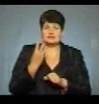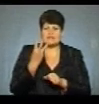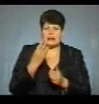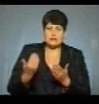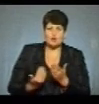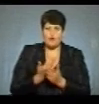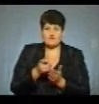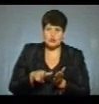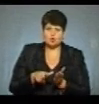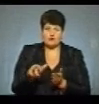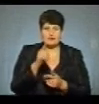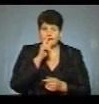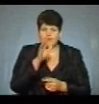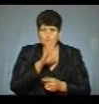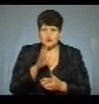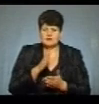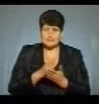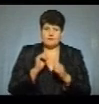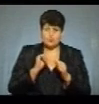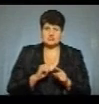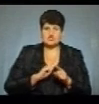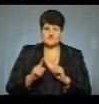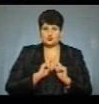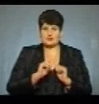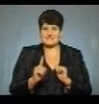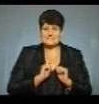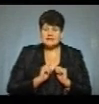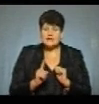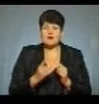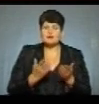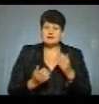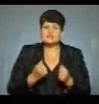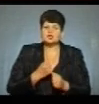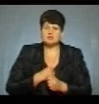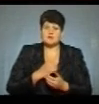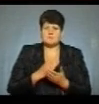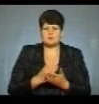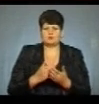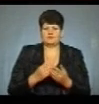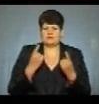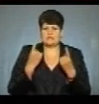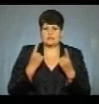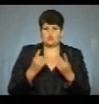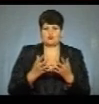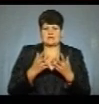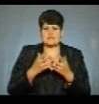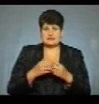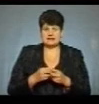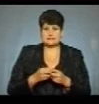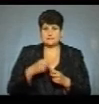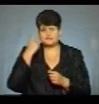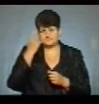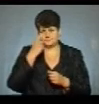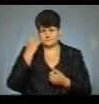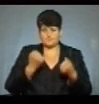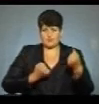є досить непогані, якими можна їздити швидко. Але, на жаль, ми маємо багато, велику кількість і нетверезих